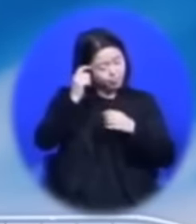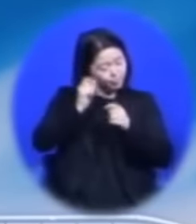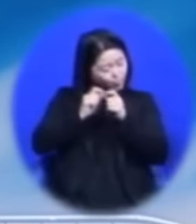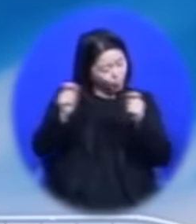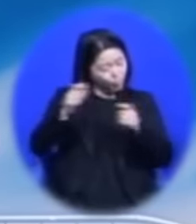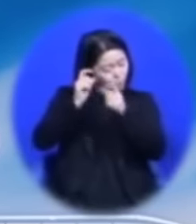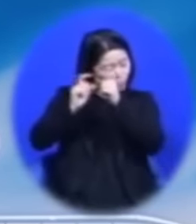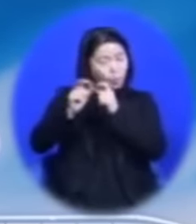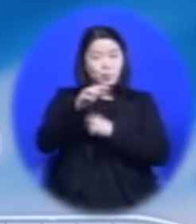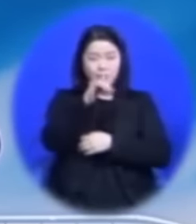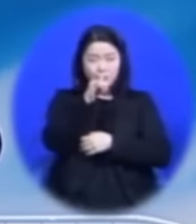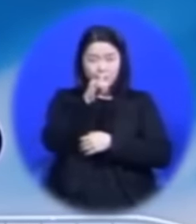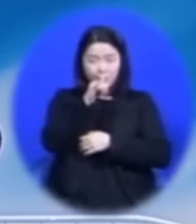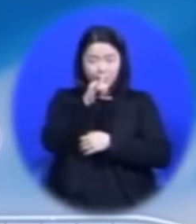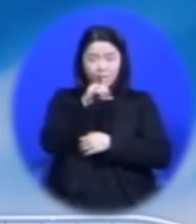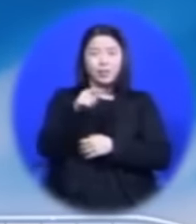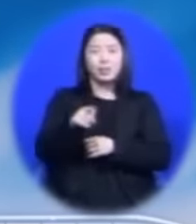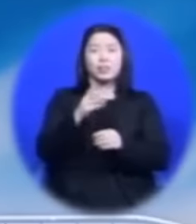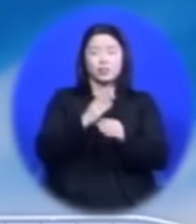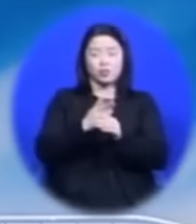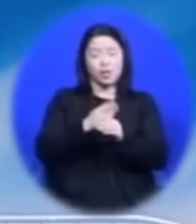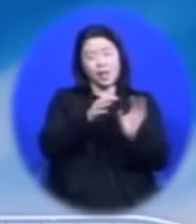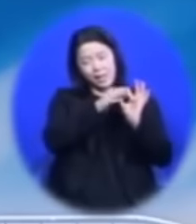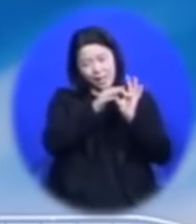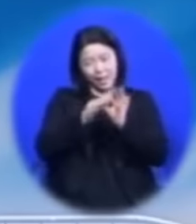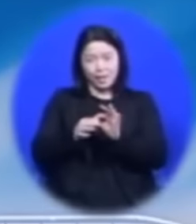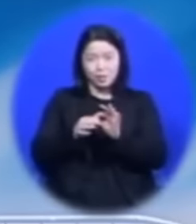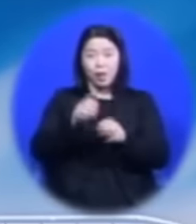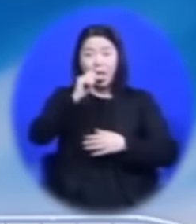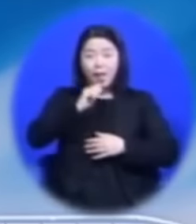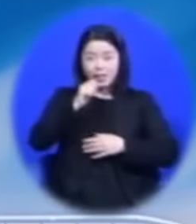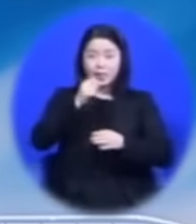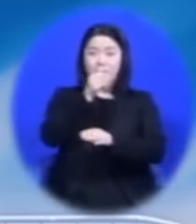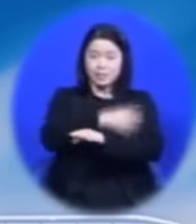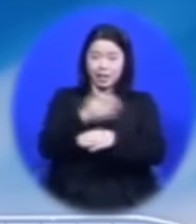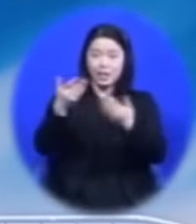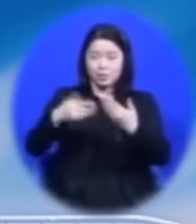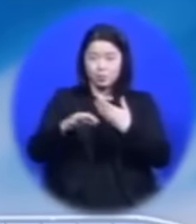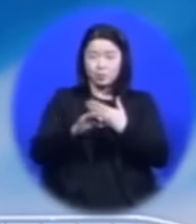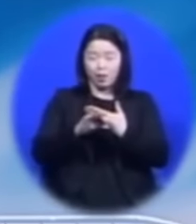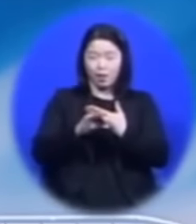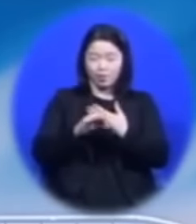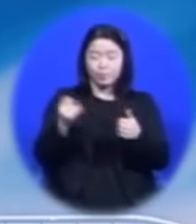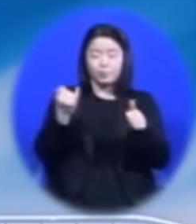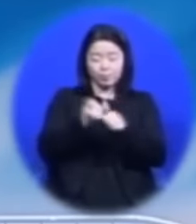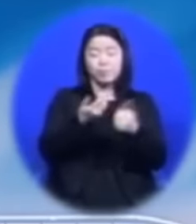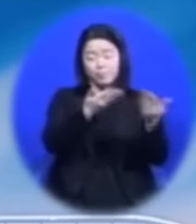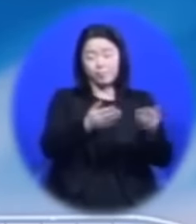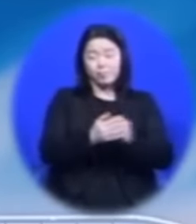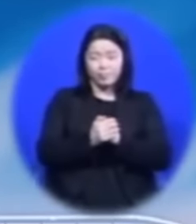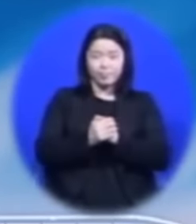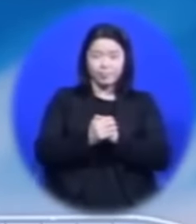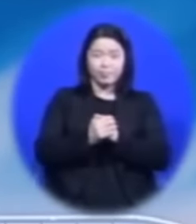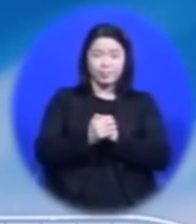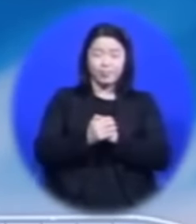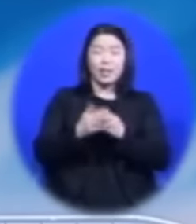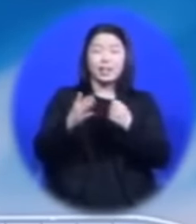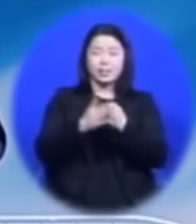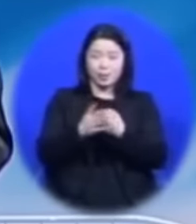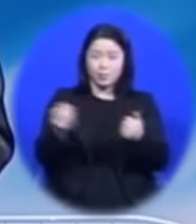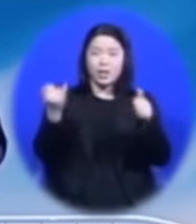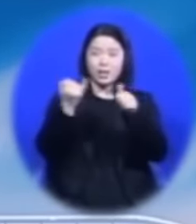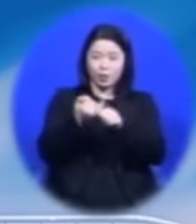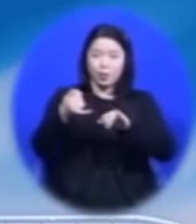하더래요. 그러더니 계속 아이스크림을 사주면 결혼을 하겠다고 그랬답니다. 그래서